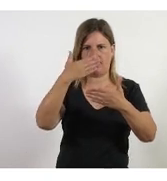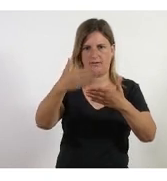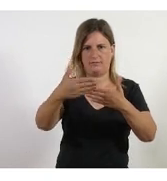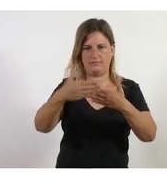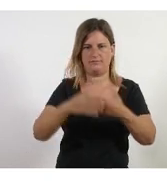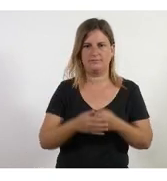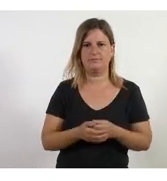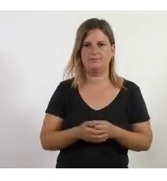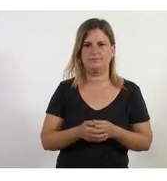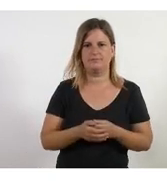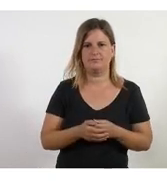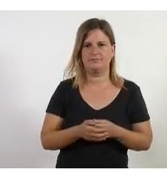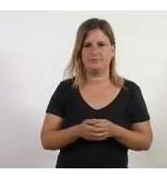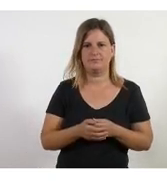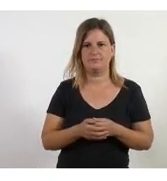porta.